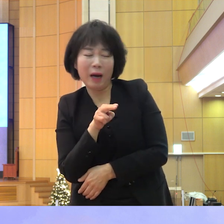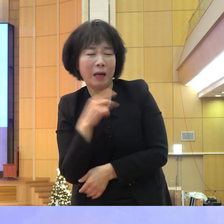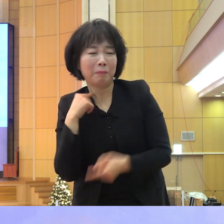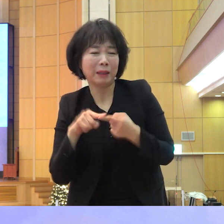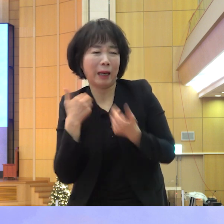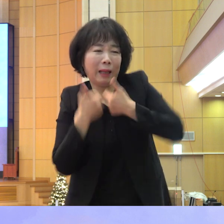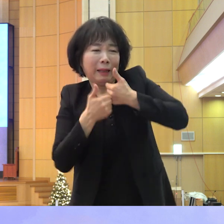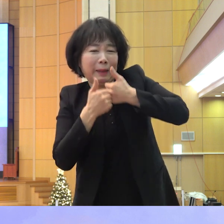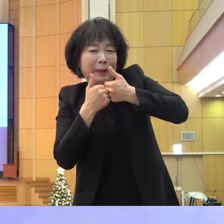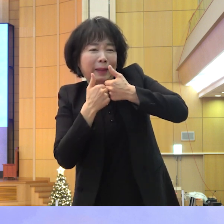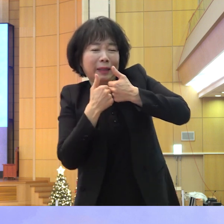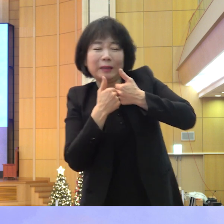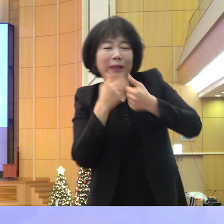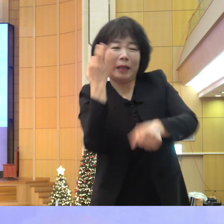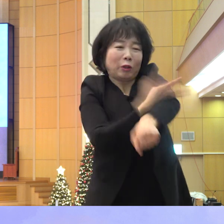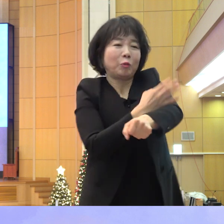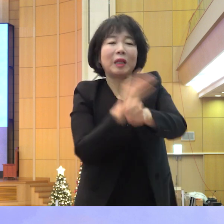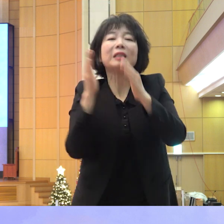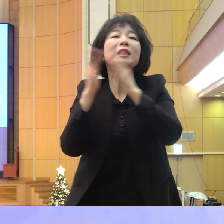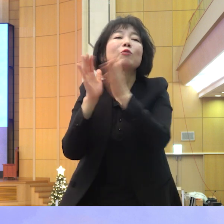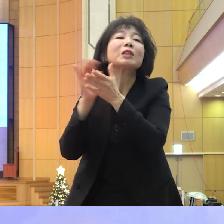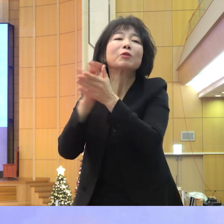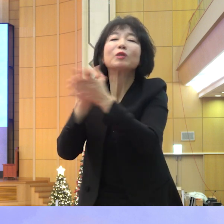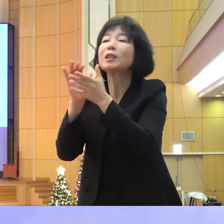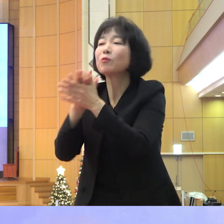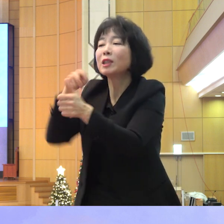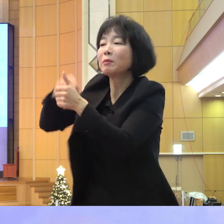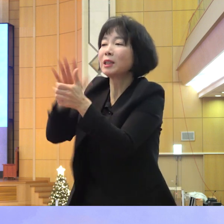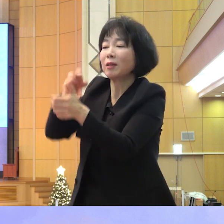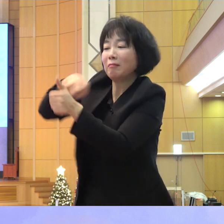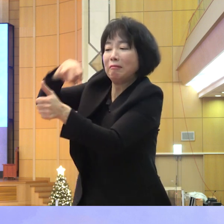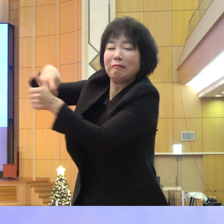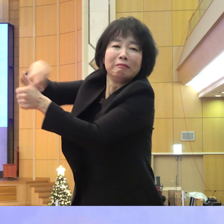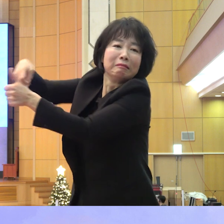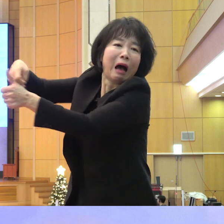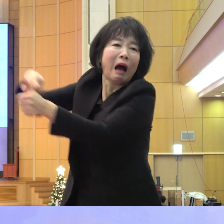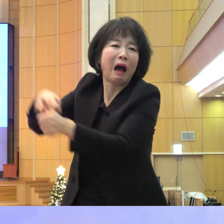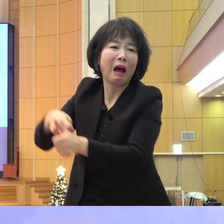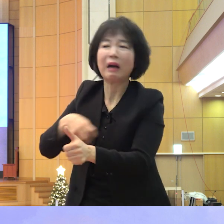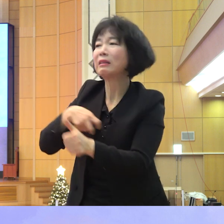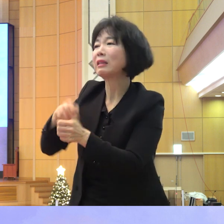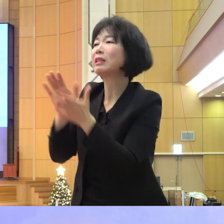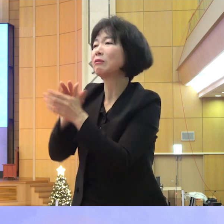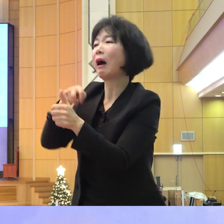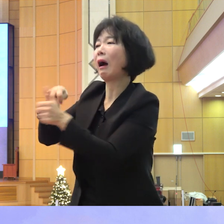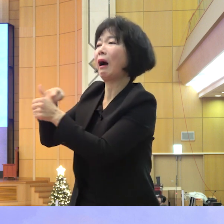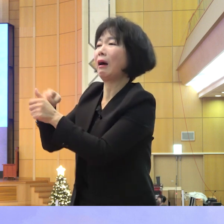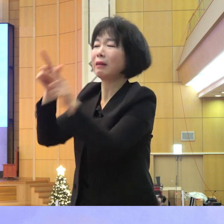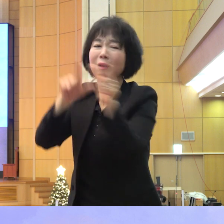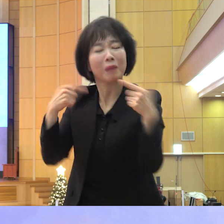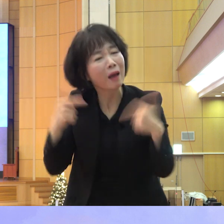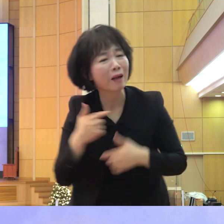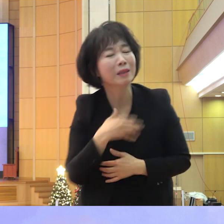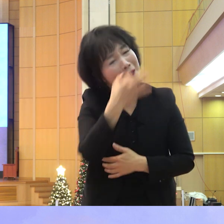집에 가서 하룻밤 자고 저 집에 가서 하룻밤 자고 맨날 돌아가면서 월요일 날은 원래 가는 집으로